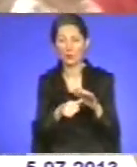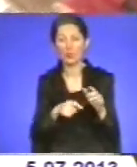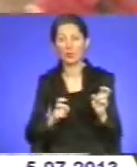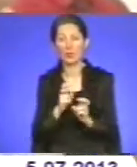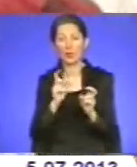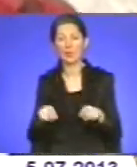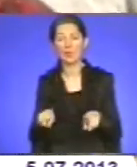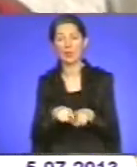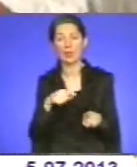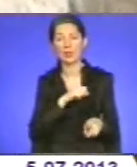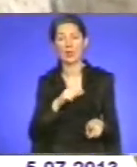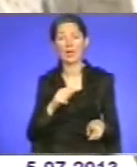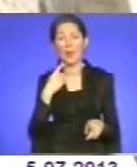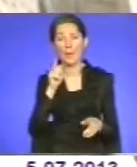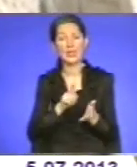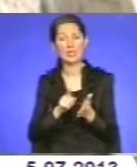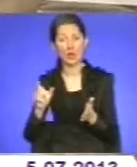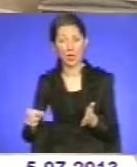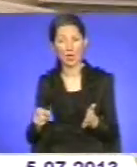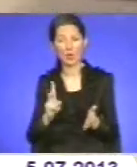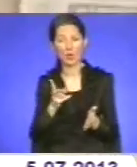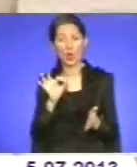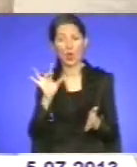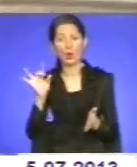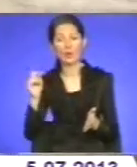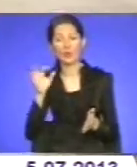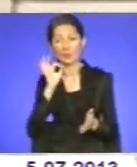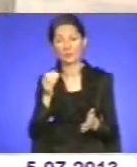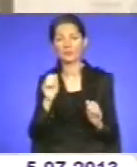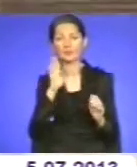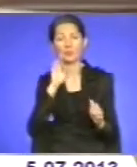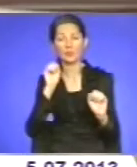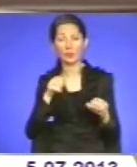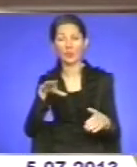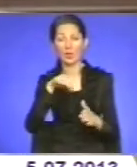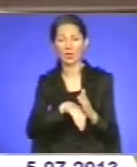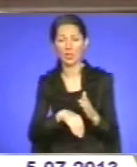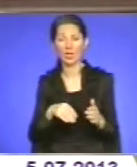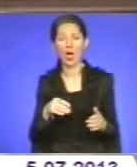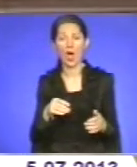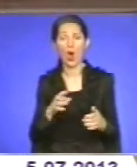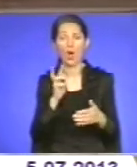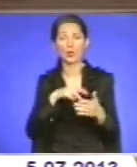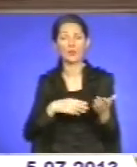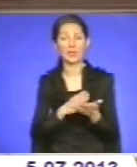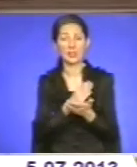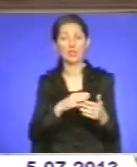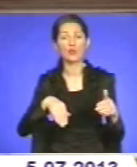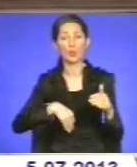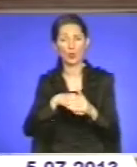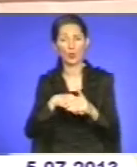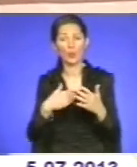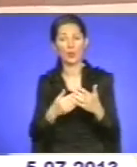самих пенсіонерів. Королевська зазначила, жінки зможуть включати у страховий стаж відпустку по вагітності та пологах, і це дасть змогу їм